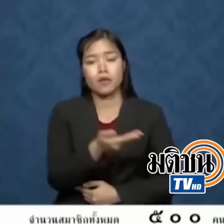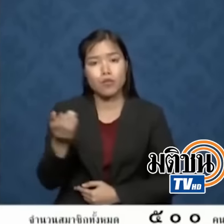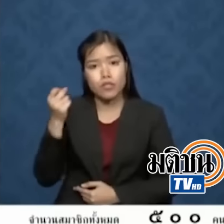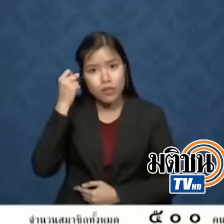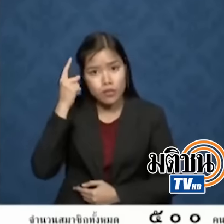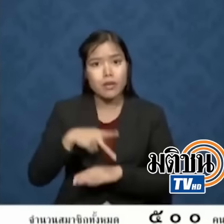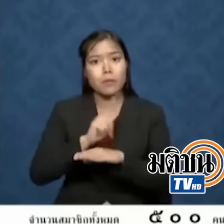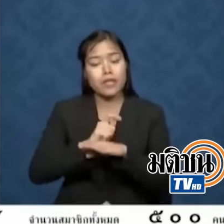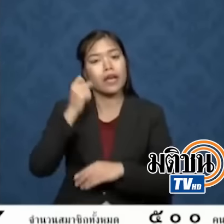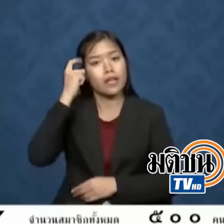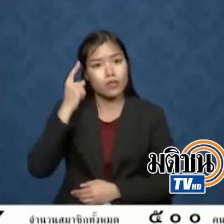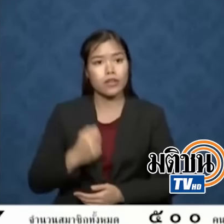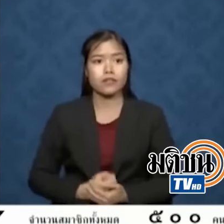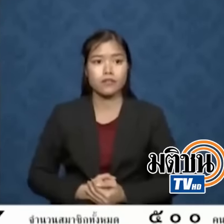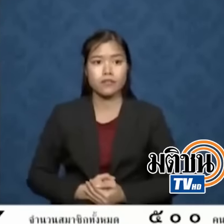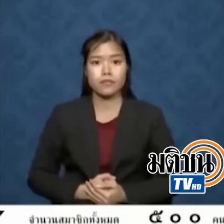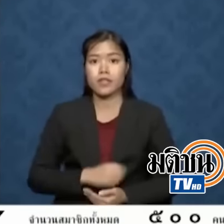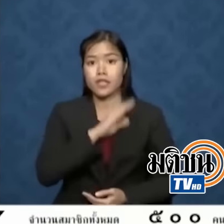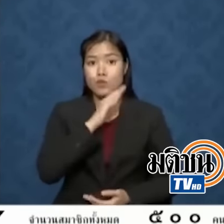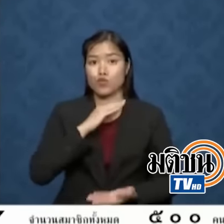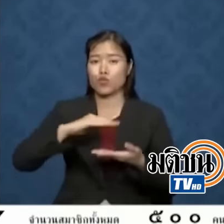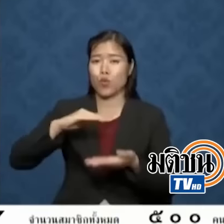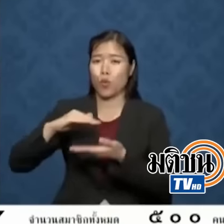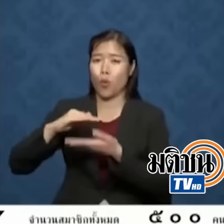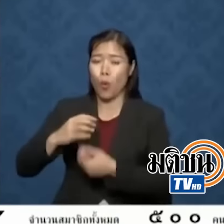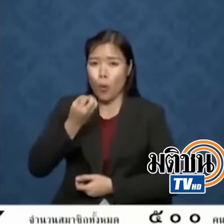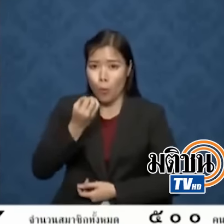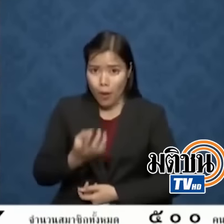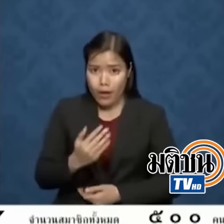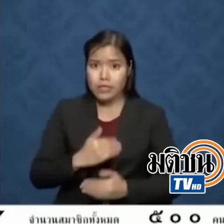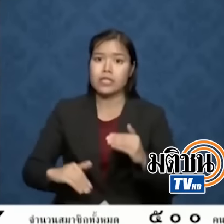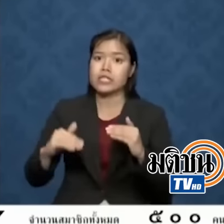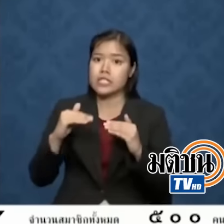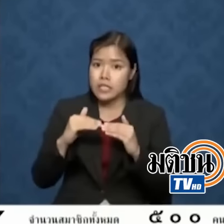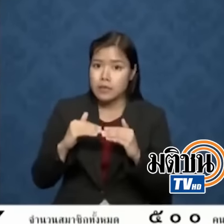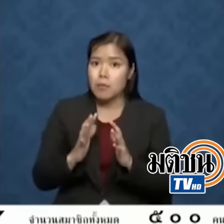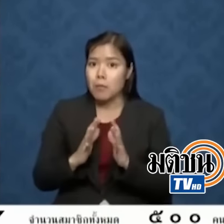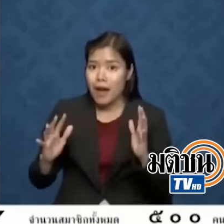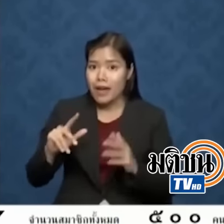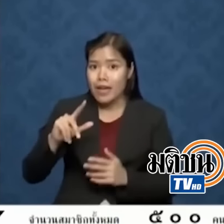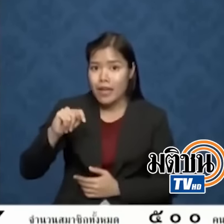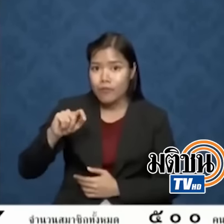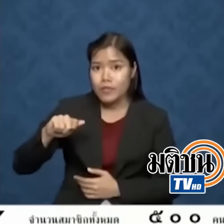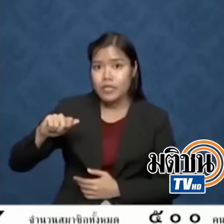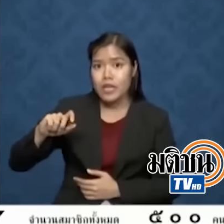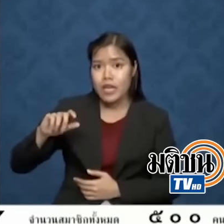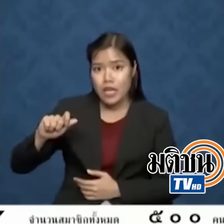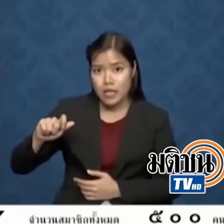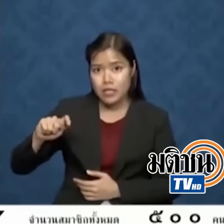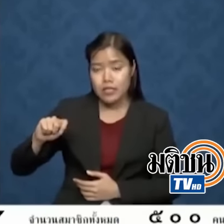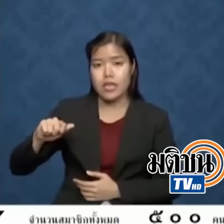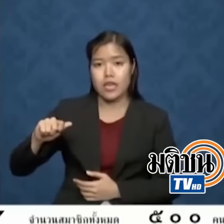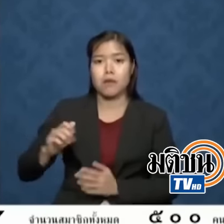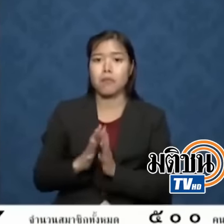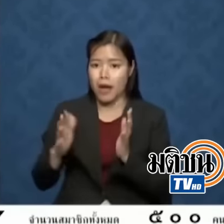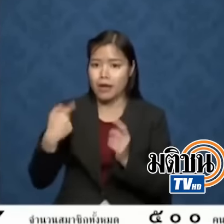านประธานเข้าใจยิ่งเราส่งออกมากใช้สิทธิ์มากประเทศเกิดประโยช แต่ท่านประธานครับสิ่งที่ท่านรัฐมนตรีนำมาแสดงไม่ได้คิ